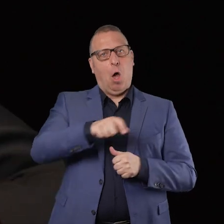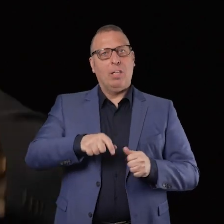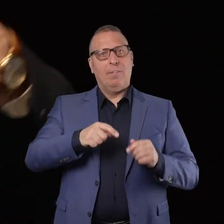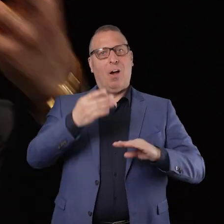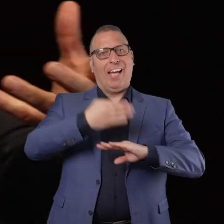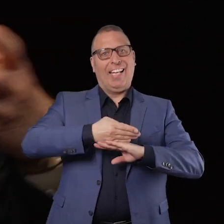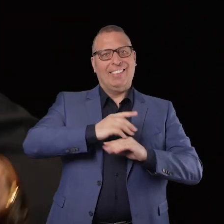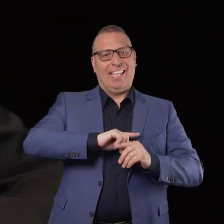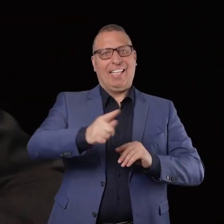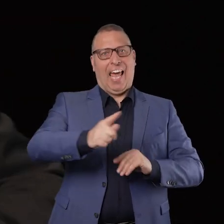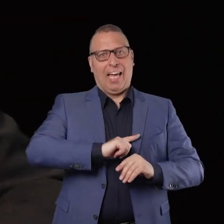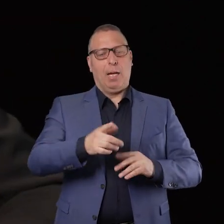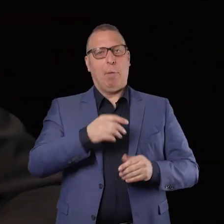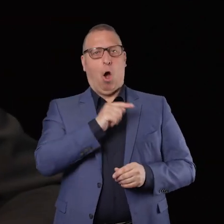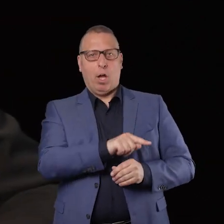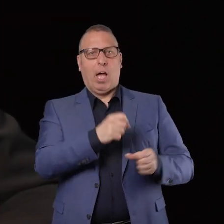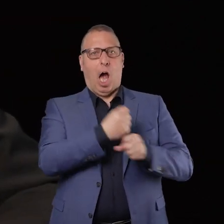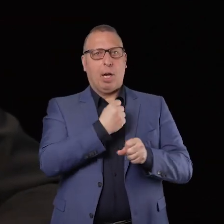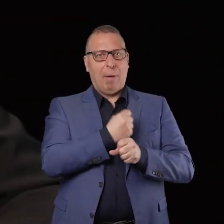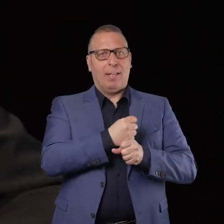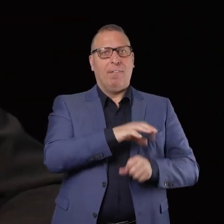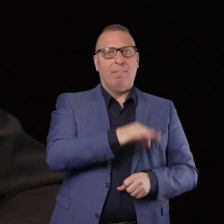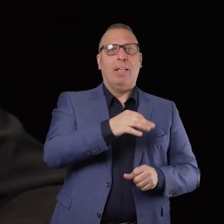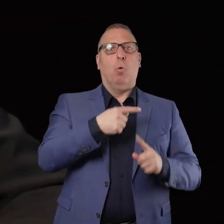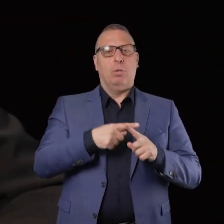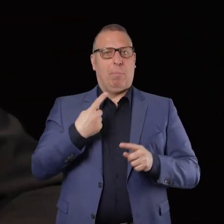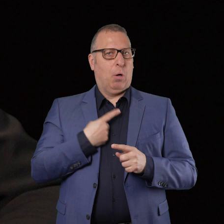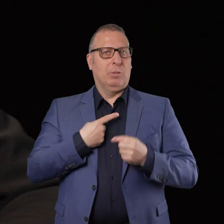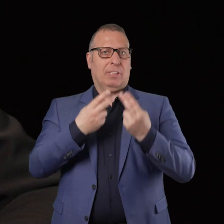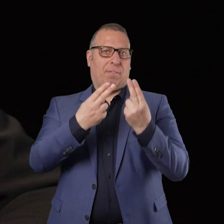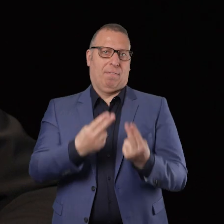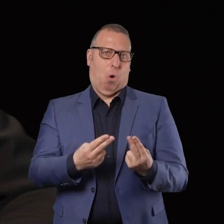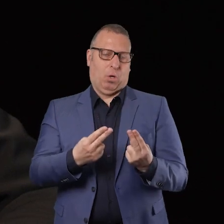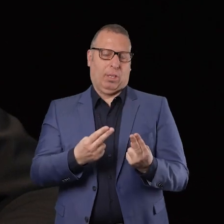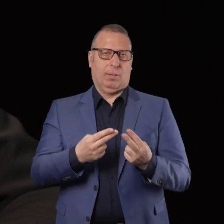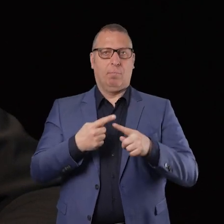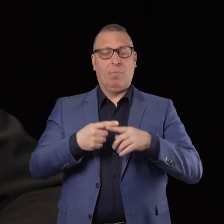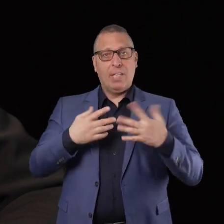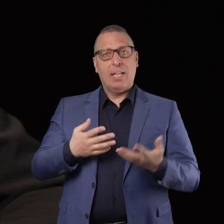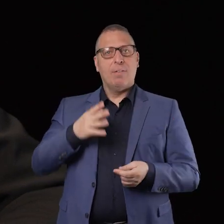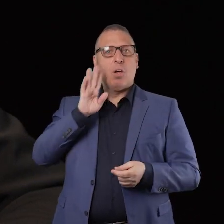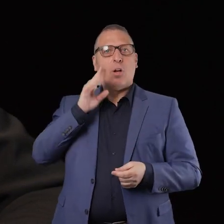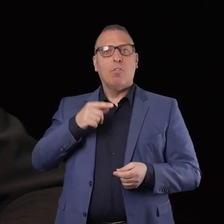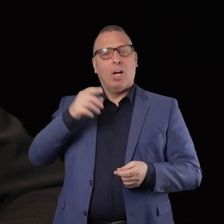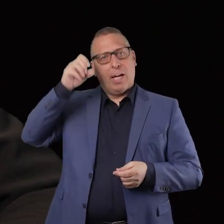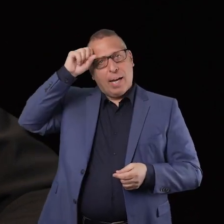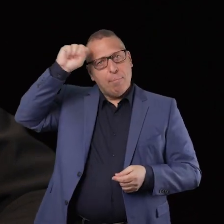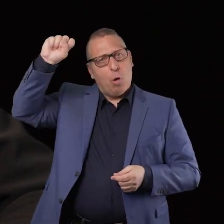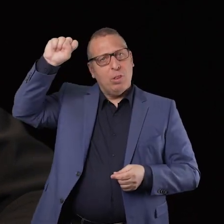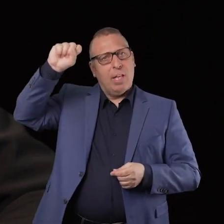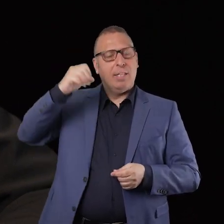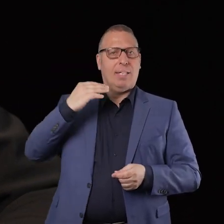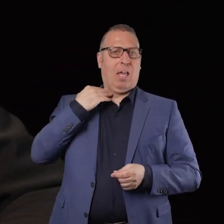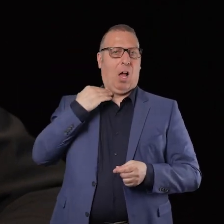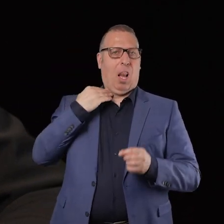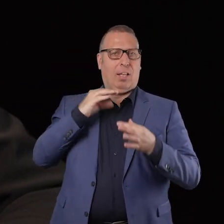Grenzgänger, die eine Arbeitsstelle bei euch finden und bei uns wohnen. Jetzt haben wir es gehört, auch noch die Verbindung zwischen Graubünden und St.